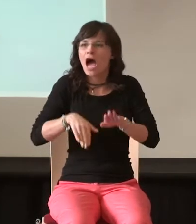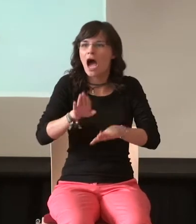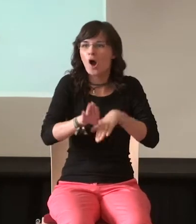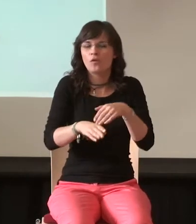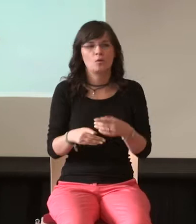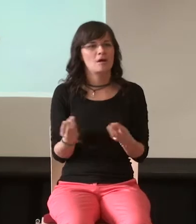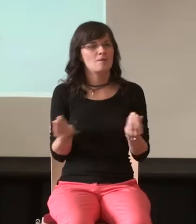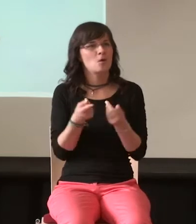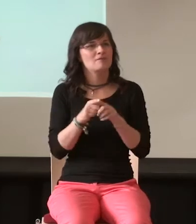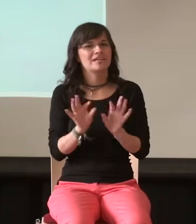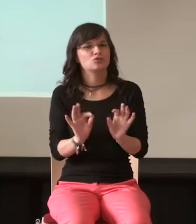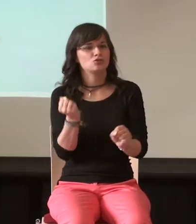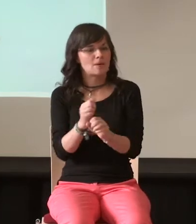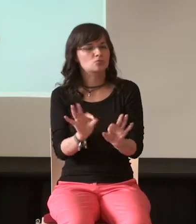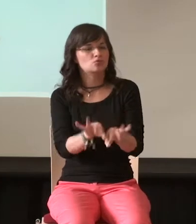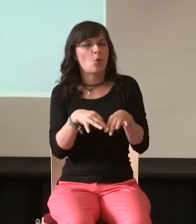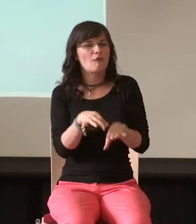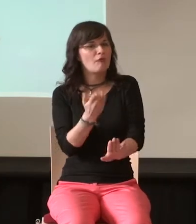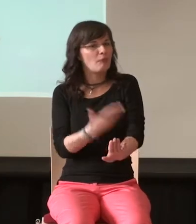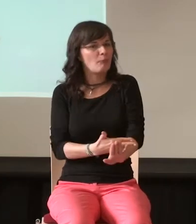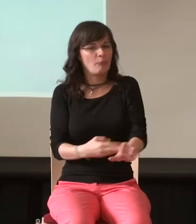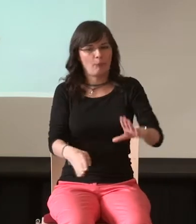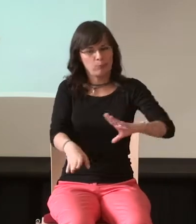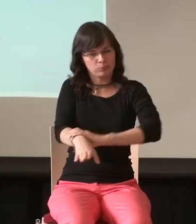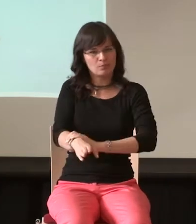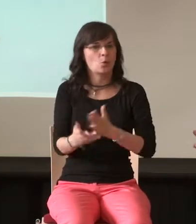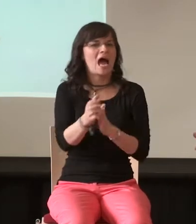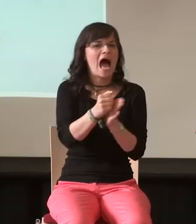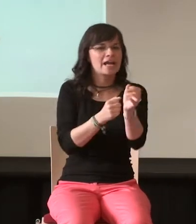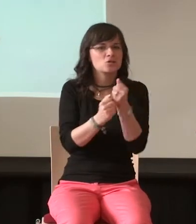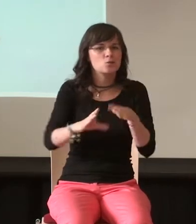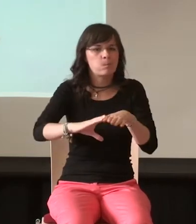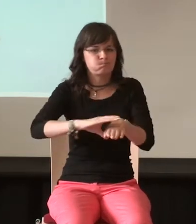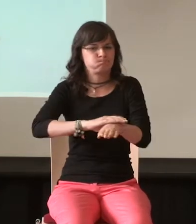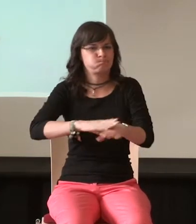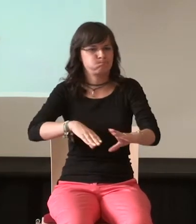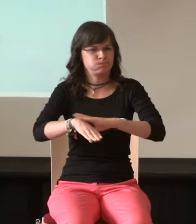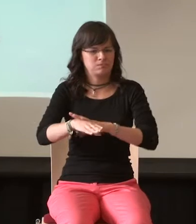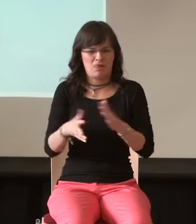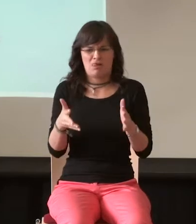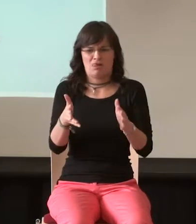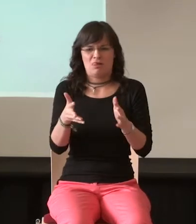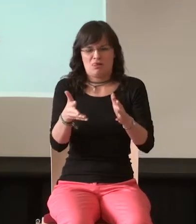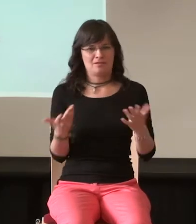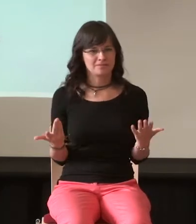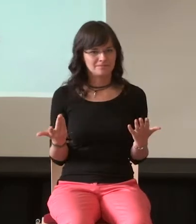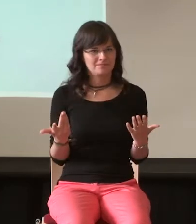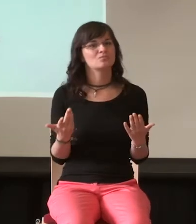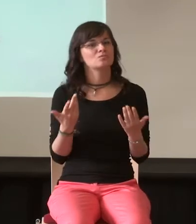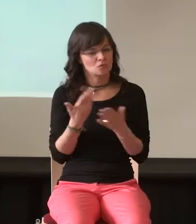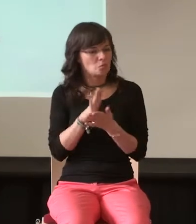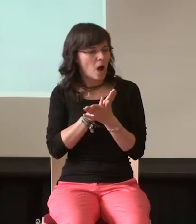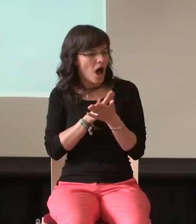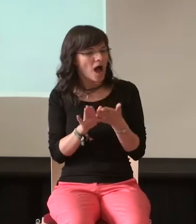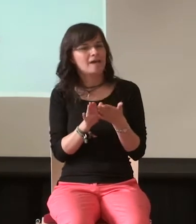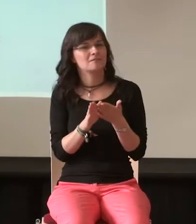Socken an, meine Hände stecken in Handschuhen und das behindert mich. Und wie gesagt, mit einfachen Mitteln kann man